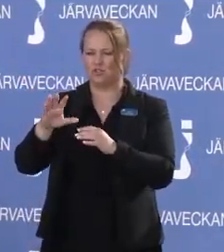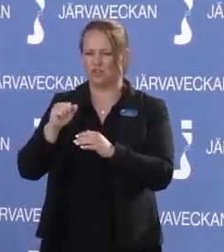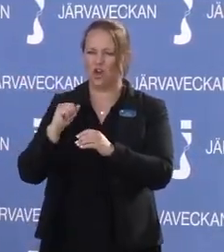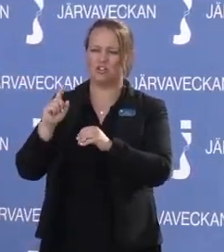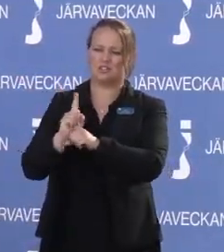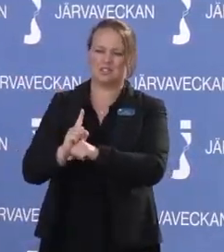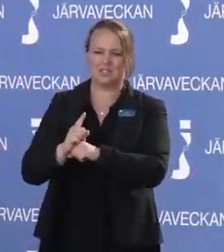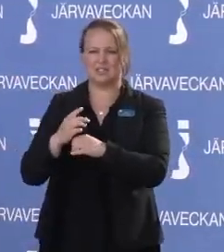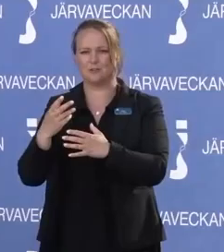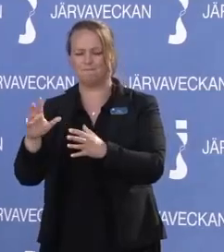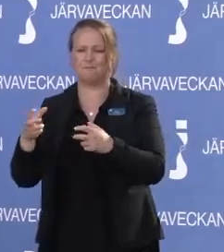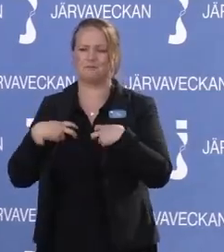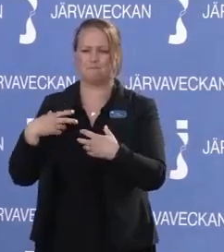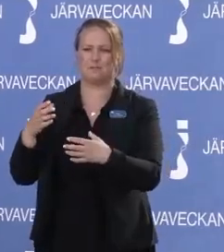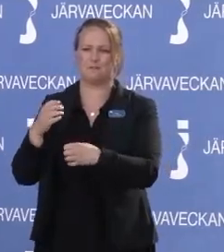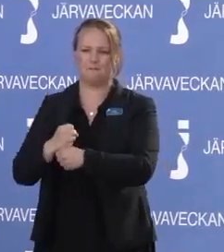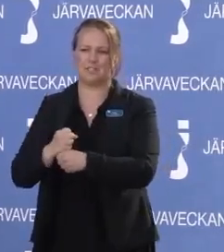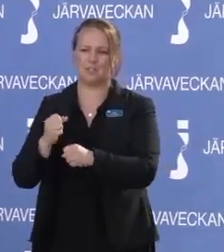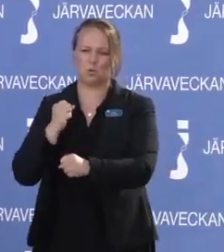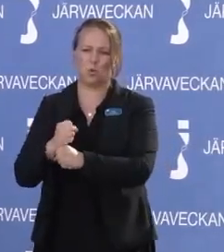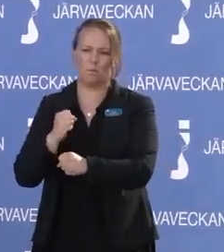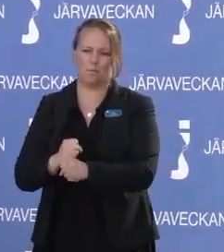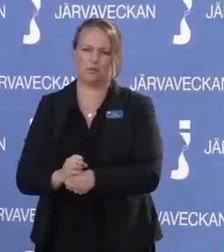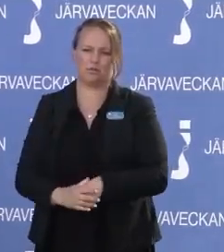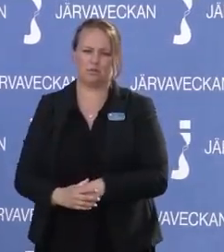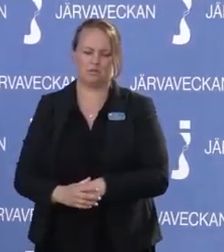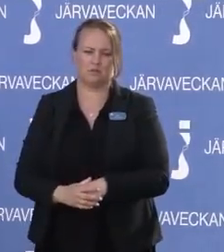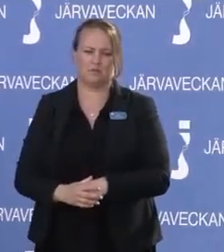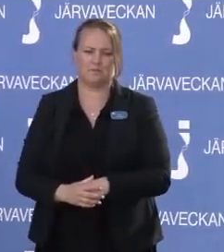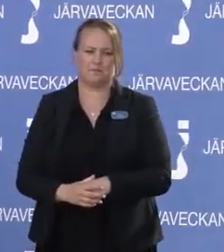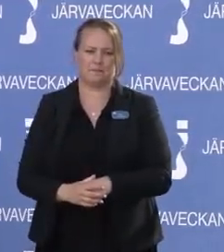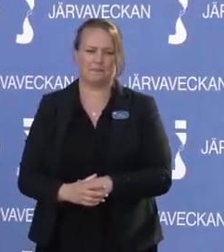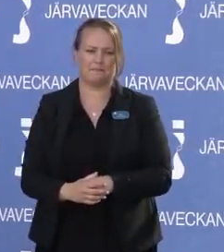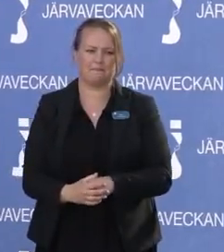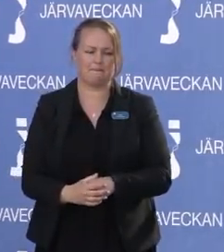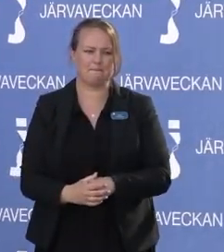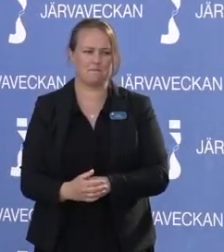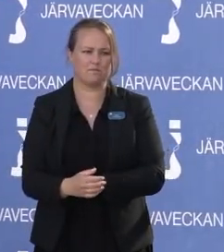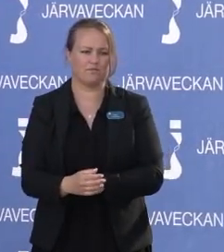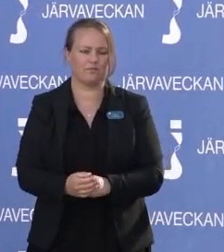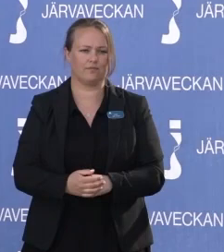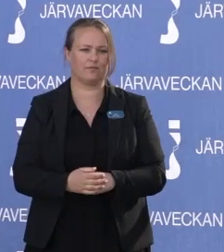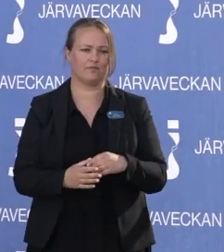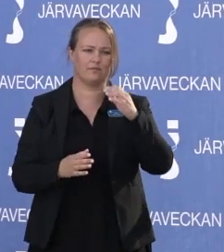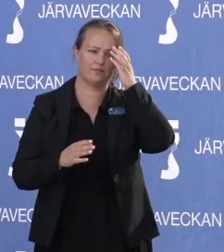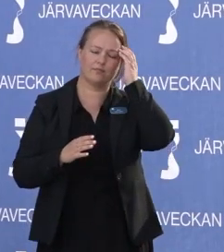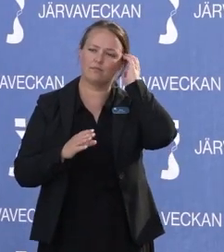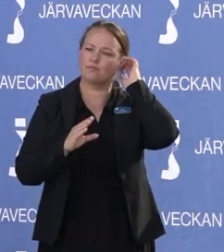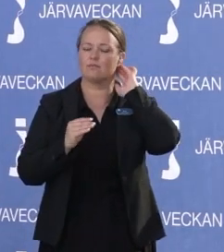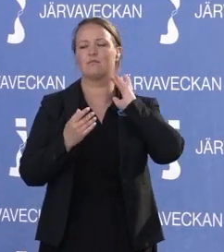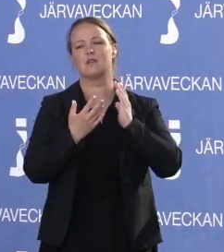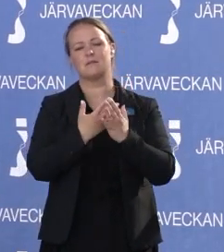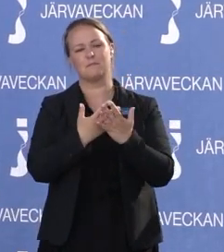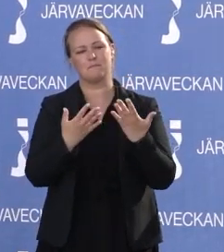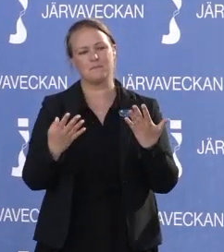behöver brottas lite med för att bädda för en bättre mångfald. Där måste man, förlåt, också koppla in, många medier rekryterar ju mycket